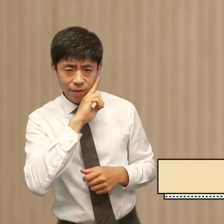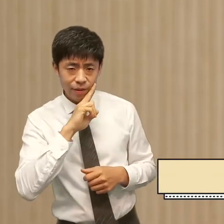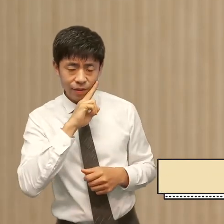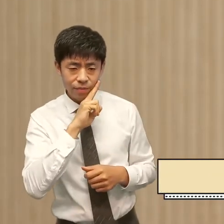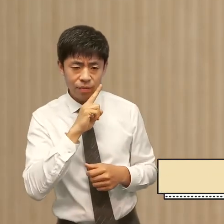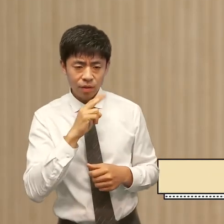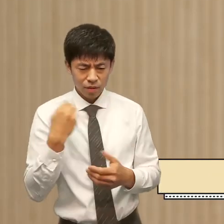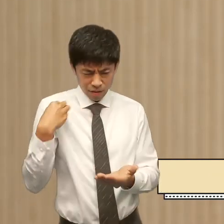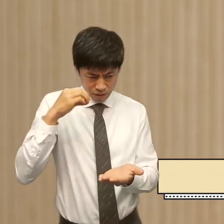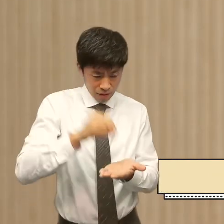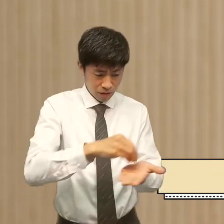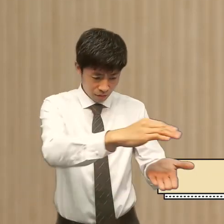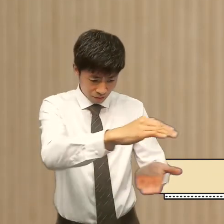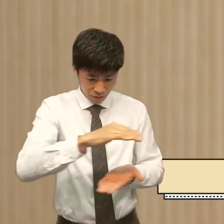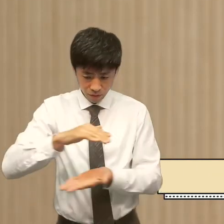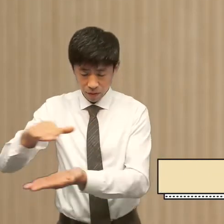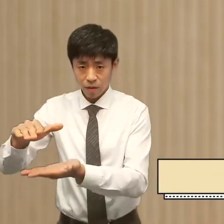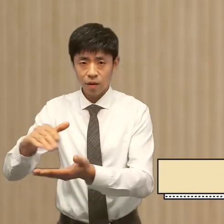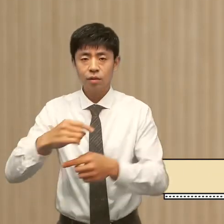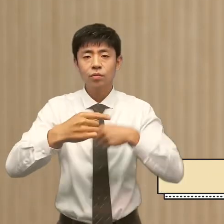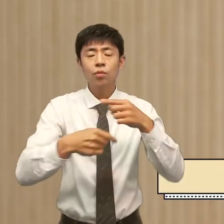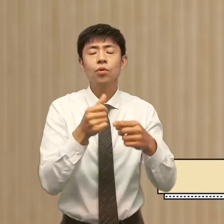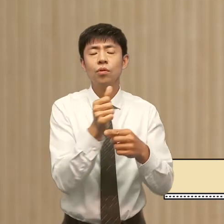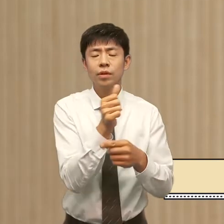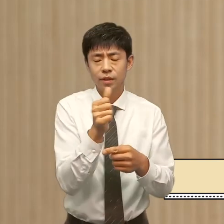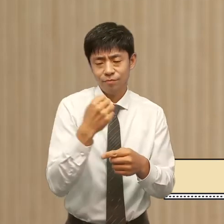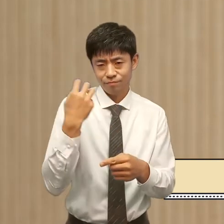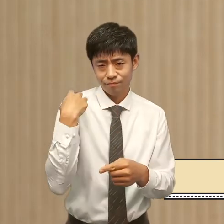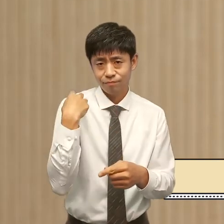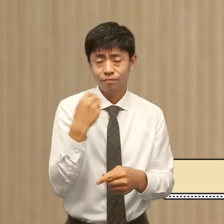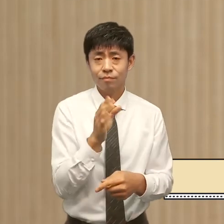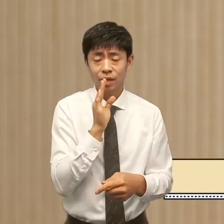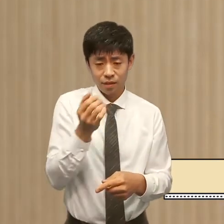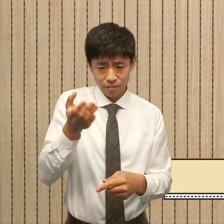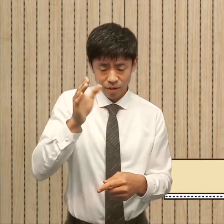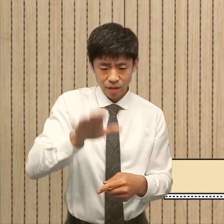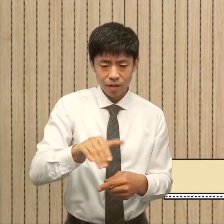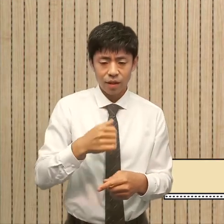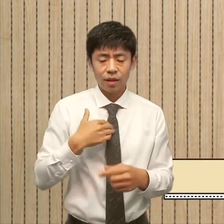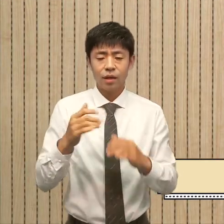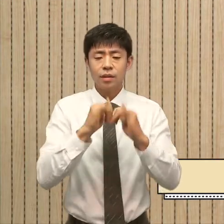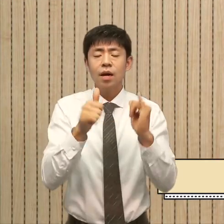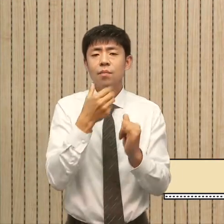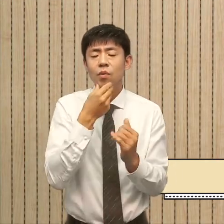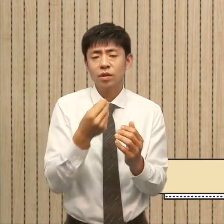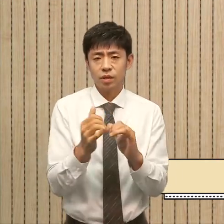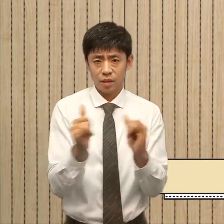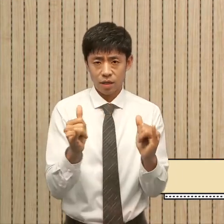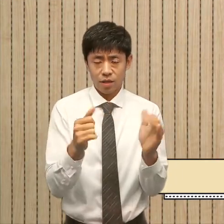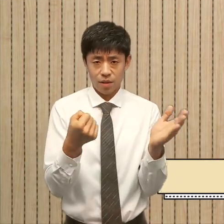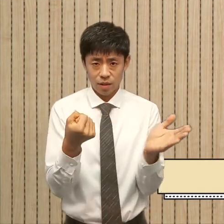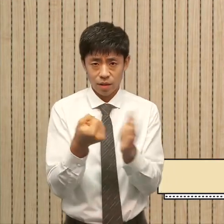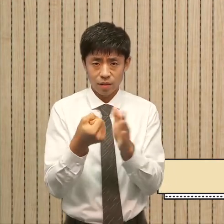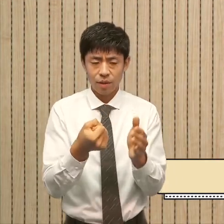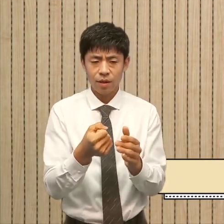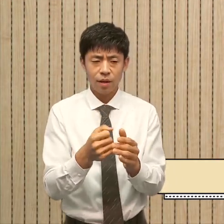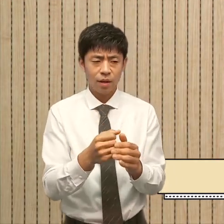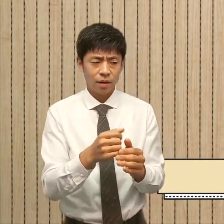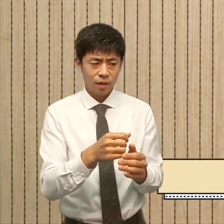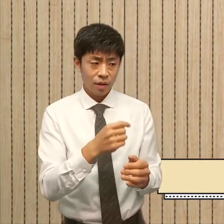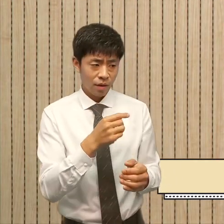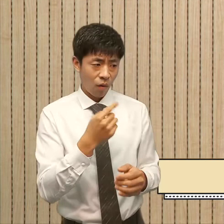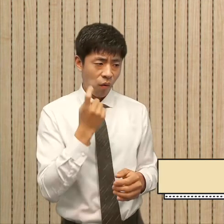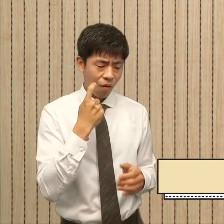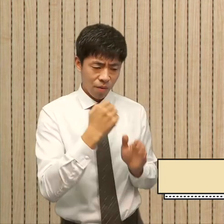때 있는 그대로만 이제 통역을 하는 게 사실 통역사의 역할이지만 통역사이면서도 또 복지사이거든요.